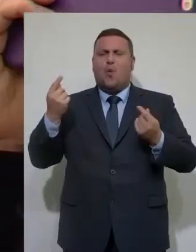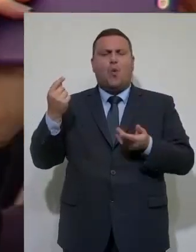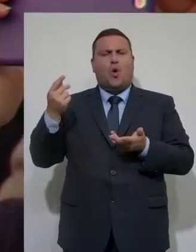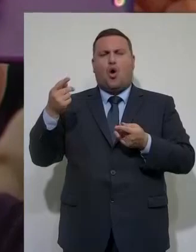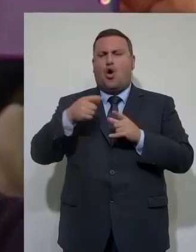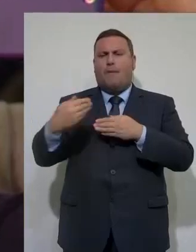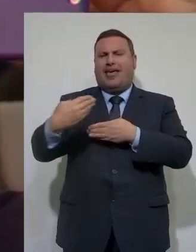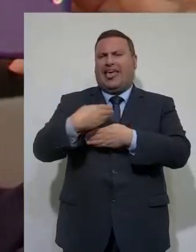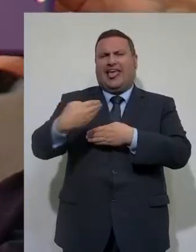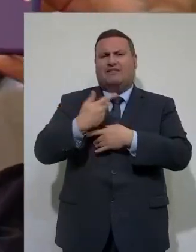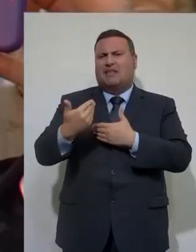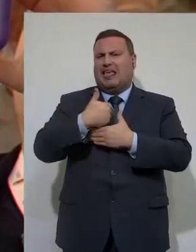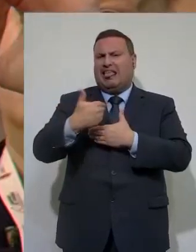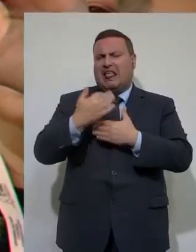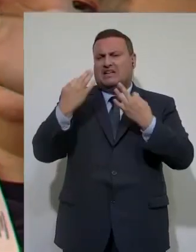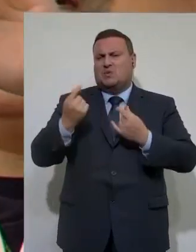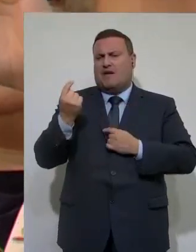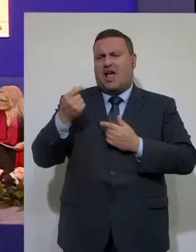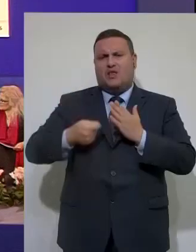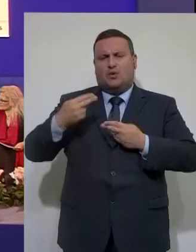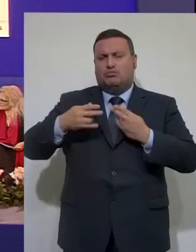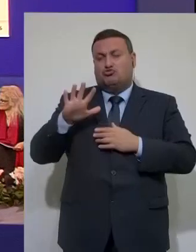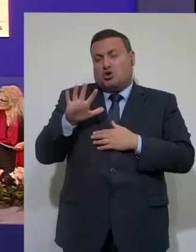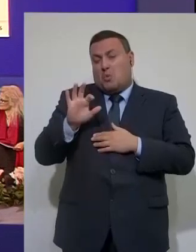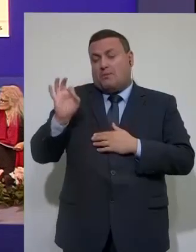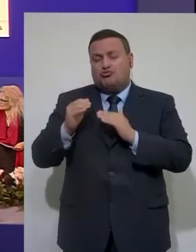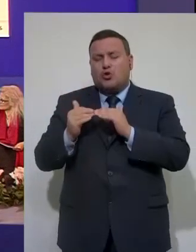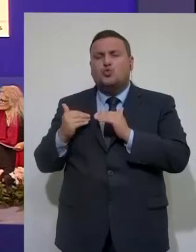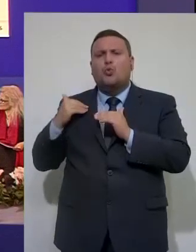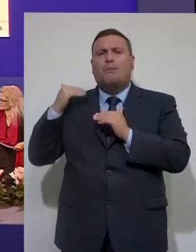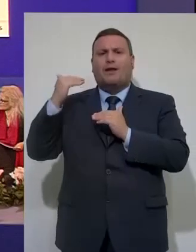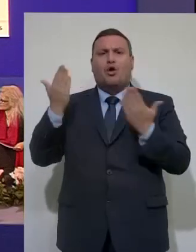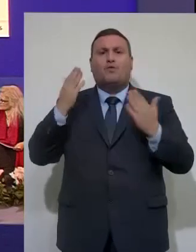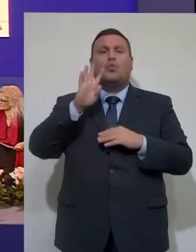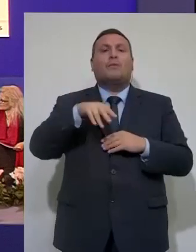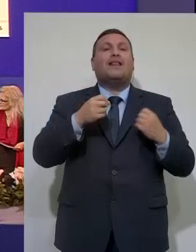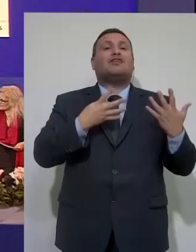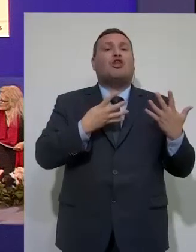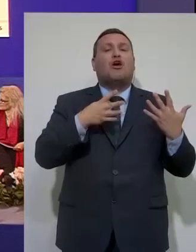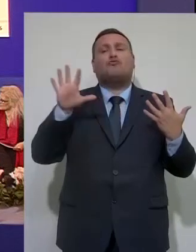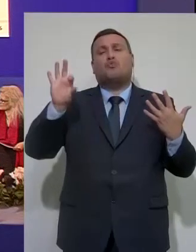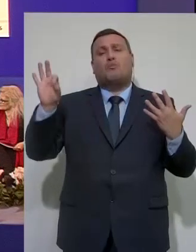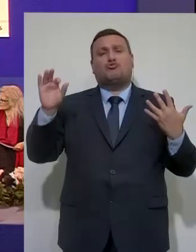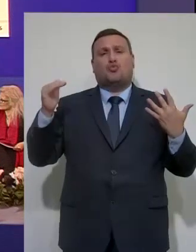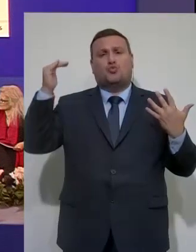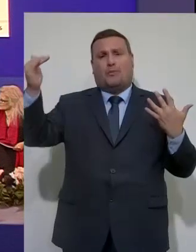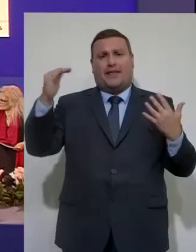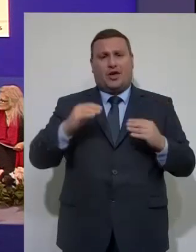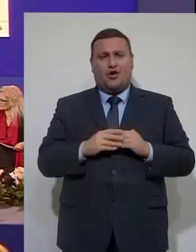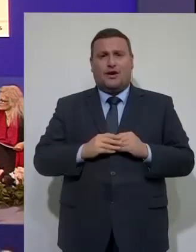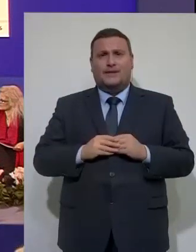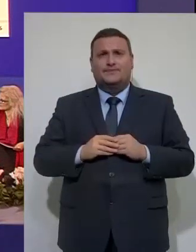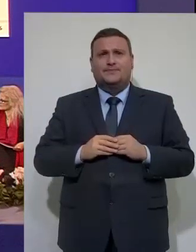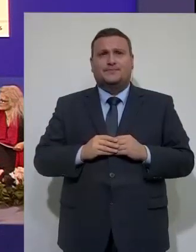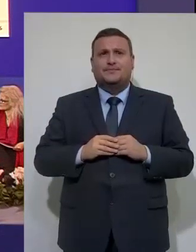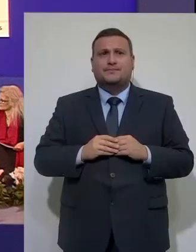sarà probabilmente oltre il 5% superiore del 2019. Esistono di grandi differenze, ci